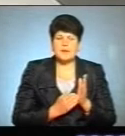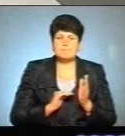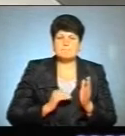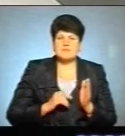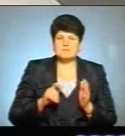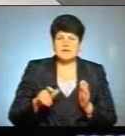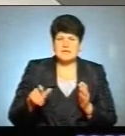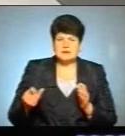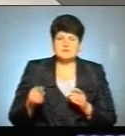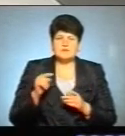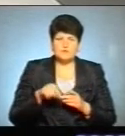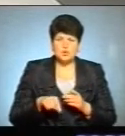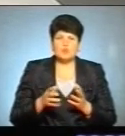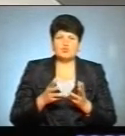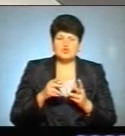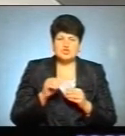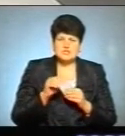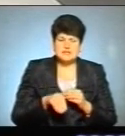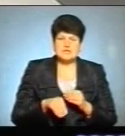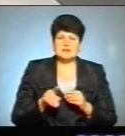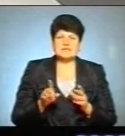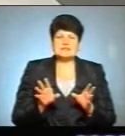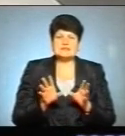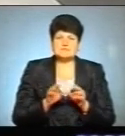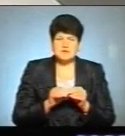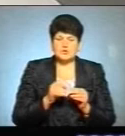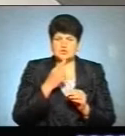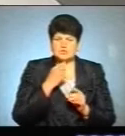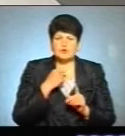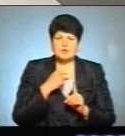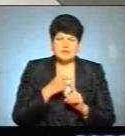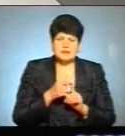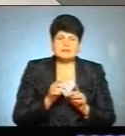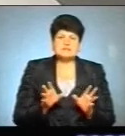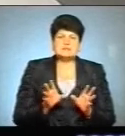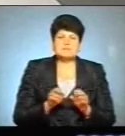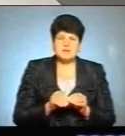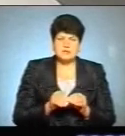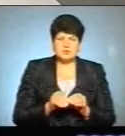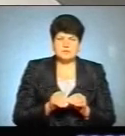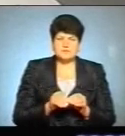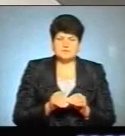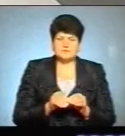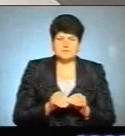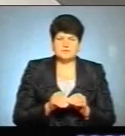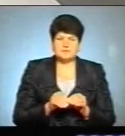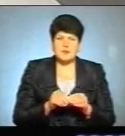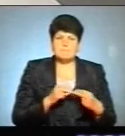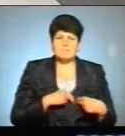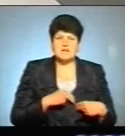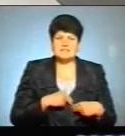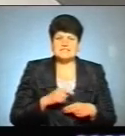підприємці, в тому числі і спільно, і Червоний Хрест, спільно з